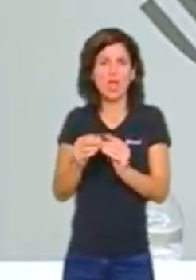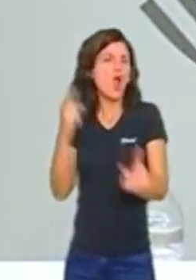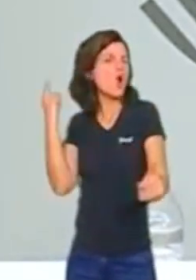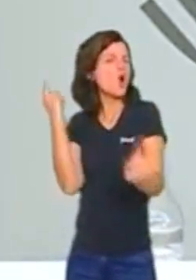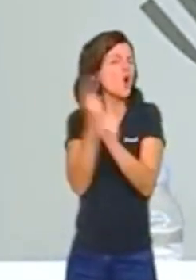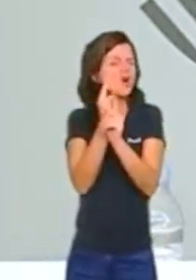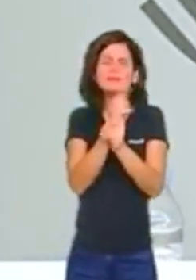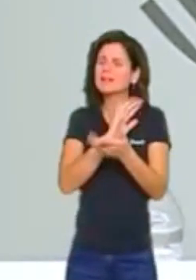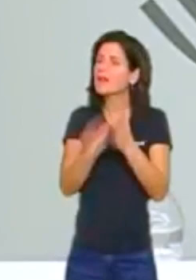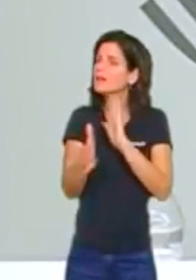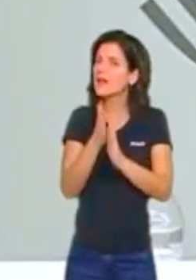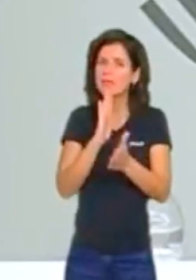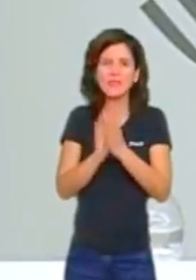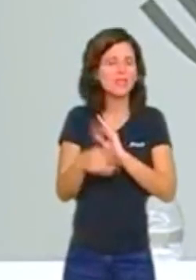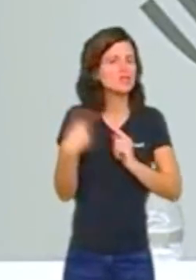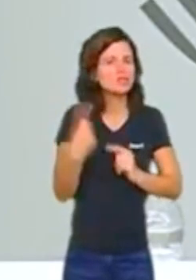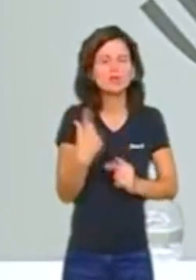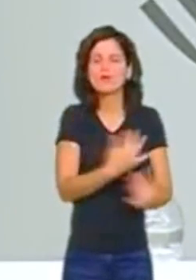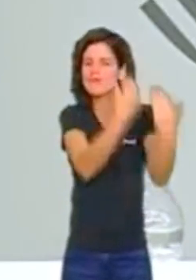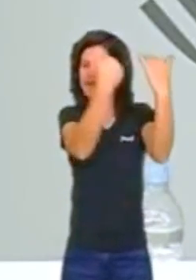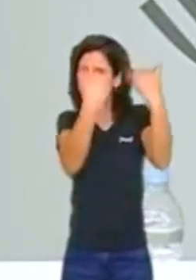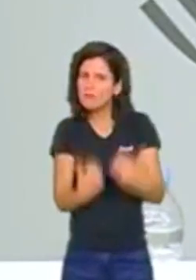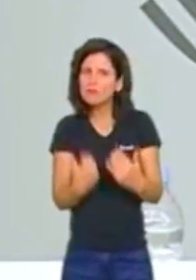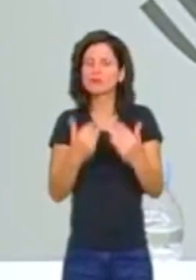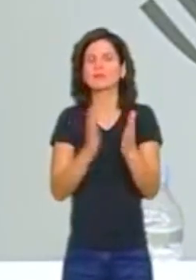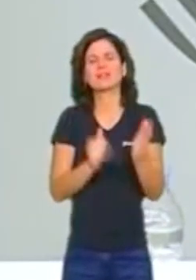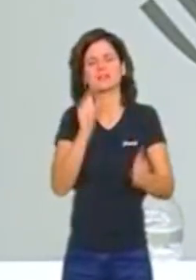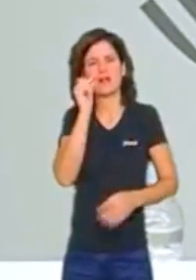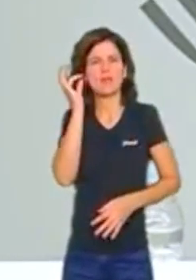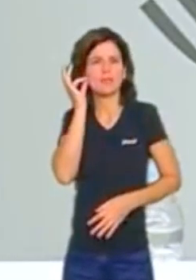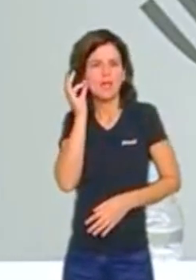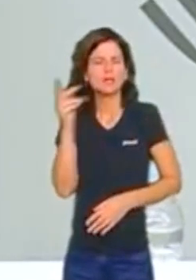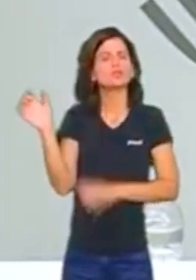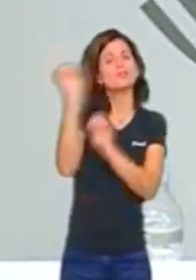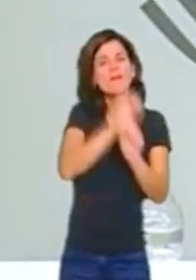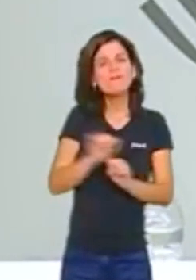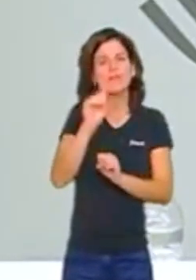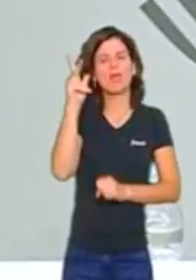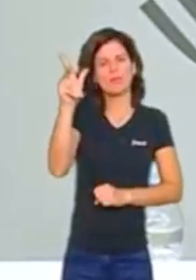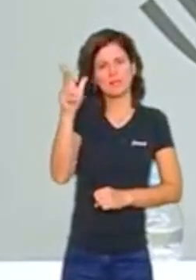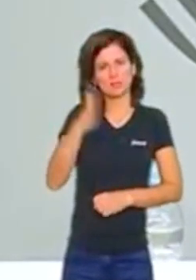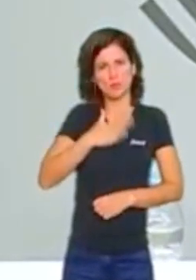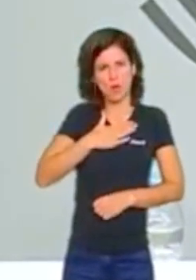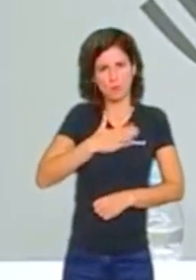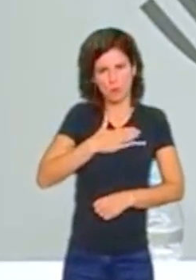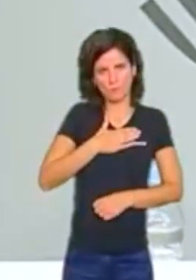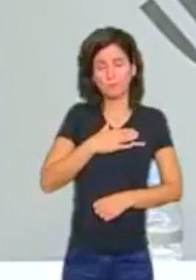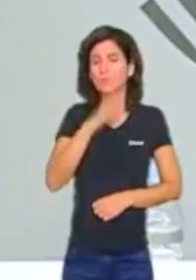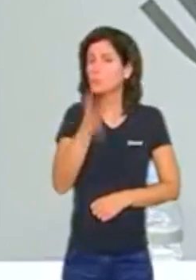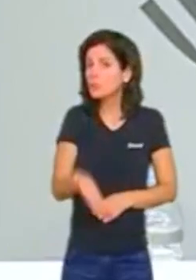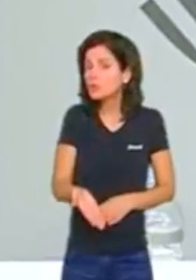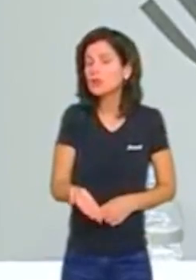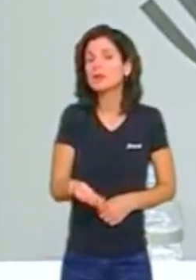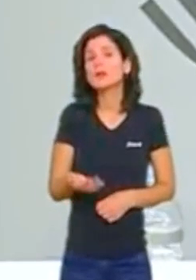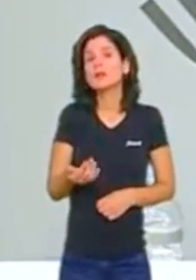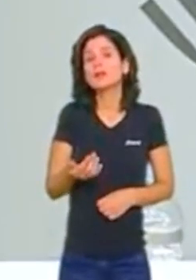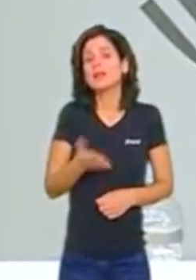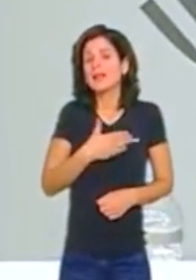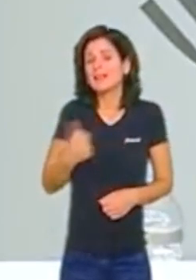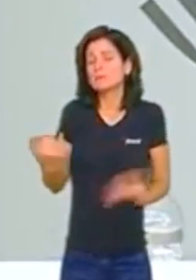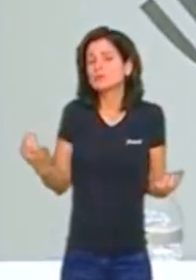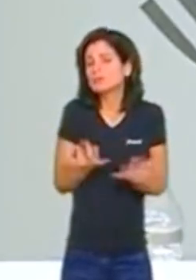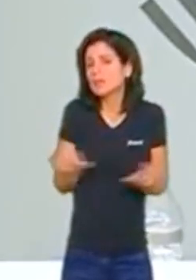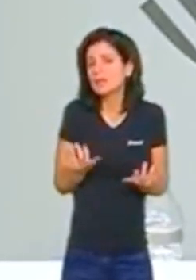va a favor dels valencians i de la defensa dels interessos valencians, perquè el que s'ha de